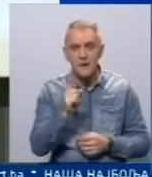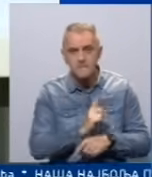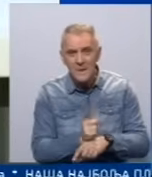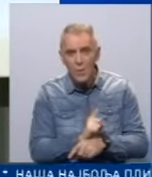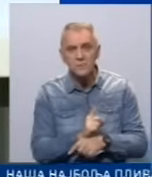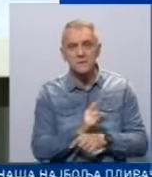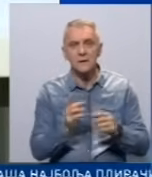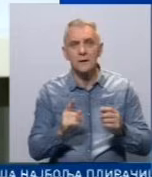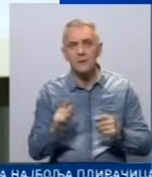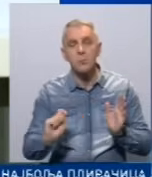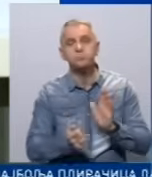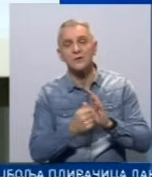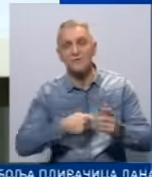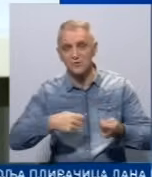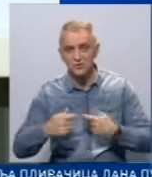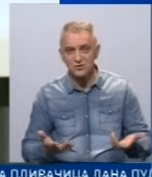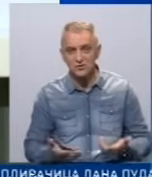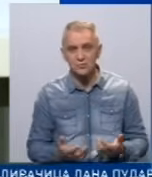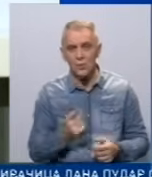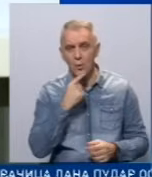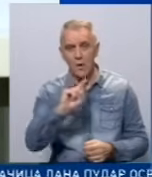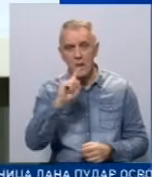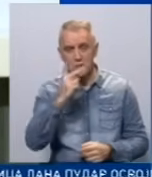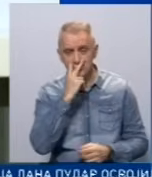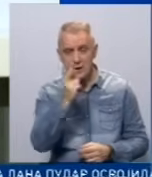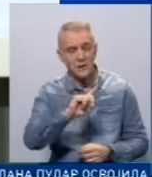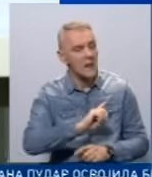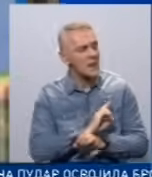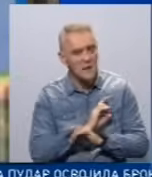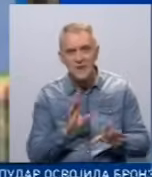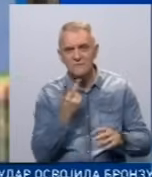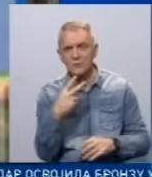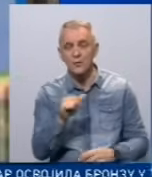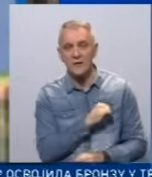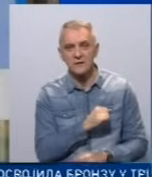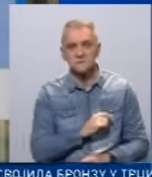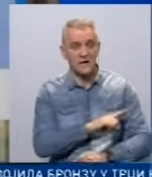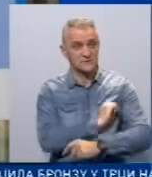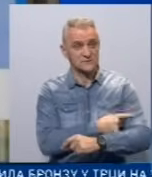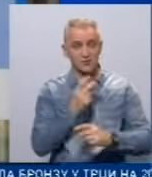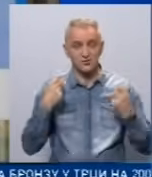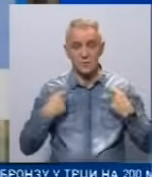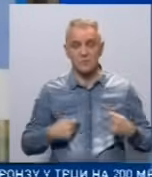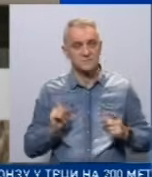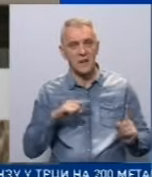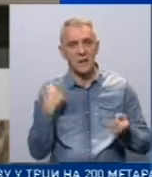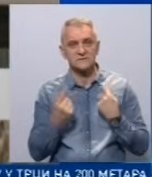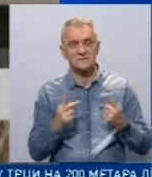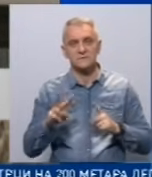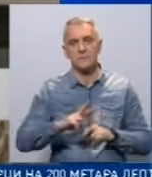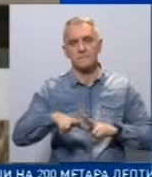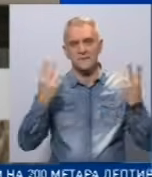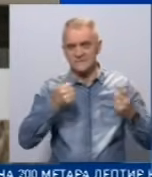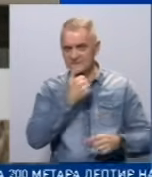marketinga prodavati tržišno, koji neće gledati nikakve druge interese. Snažni i profesionalni nezavisni javni medijski